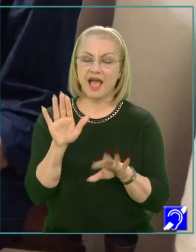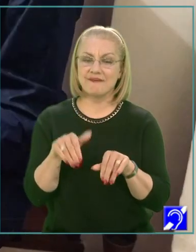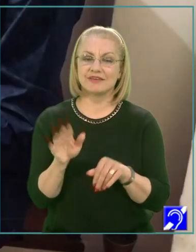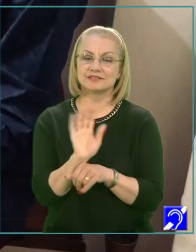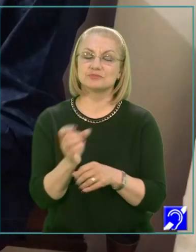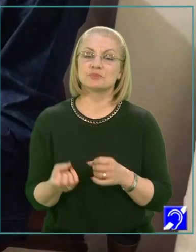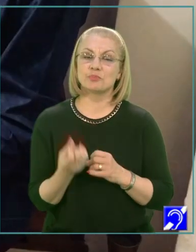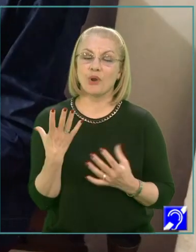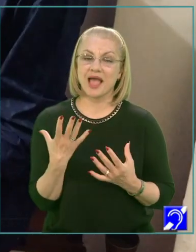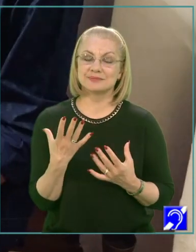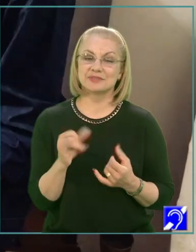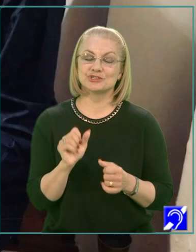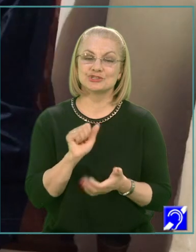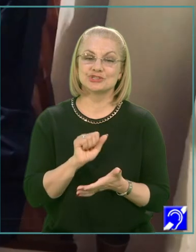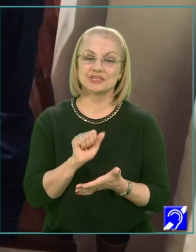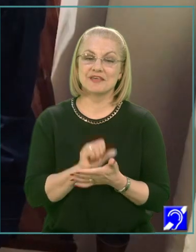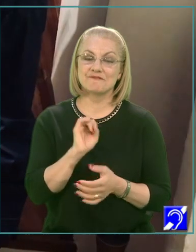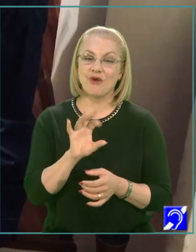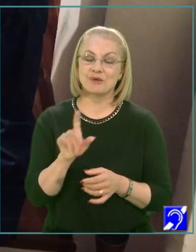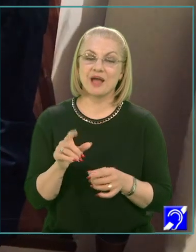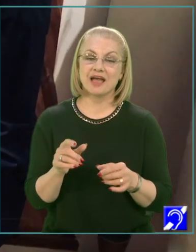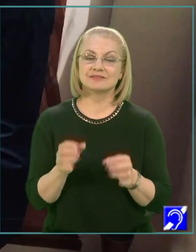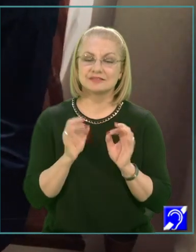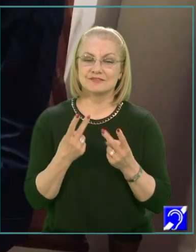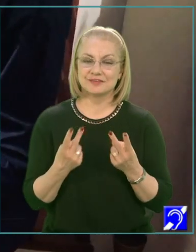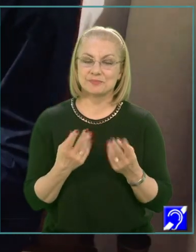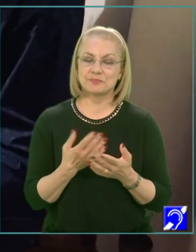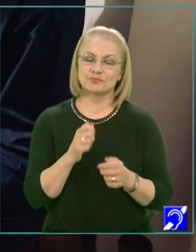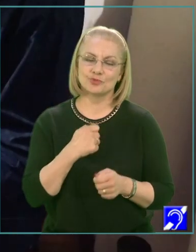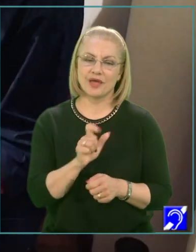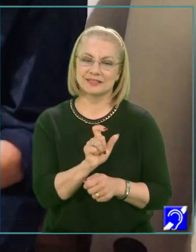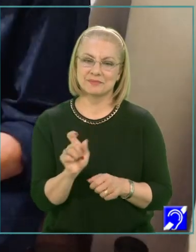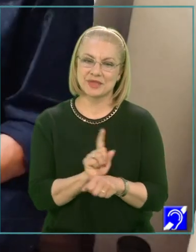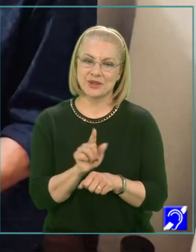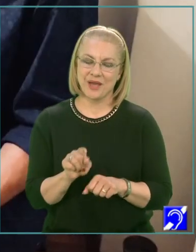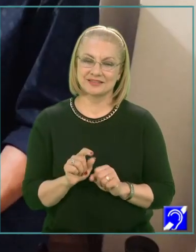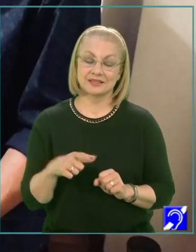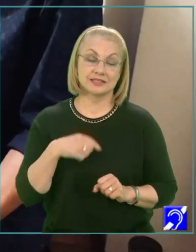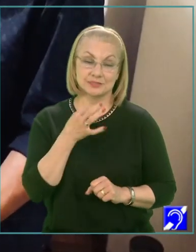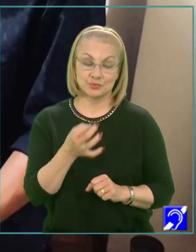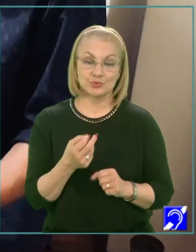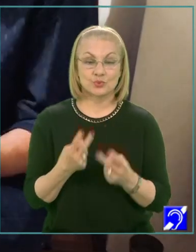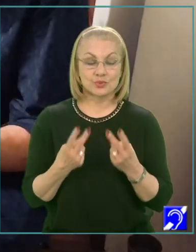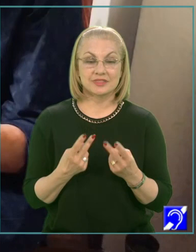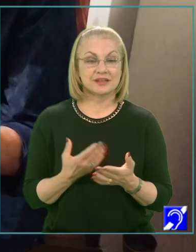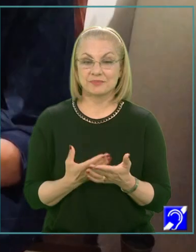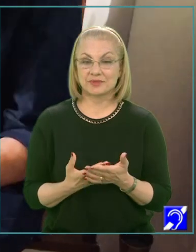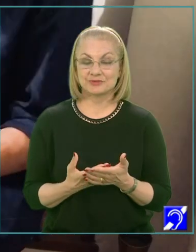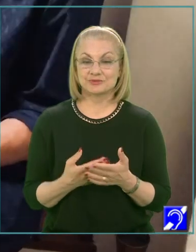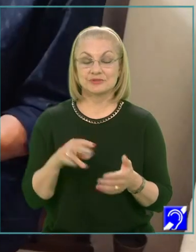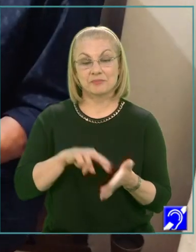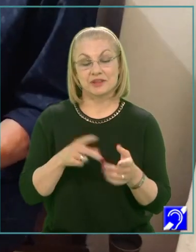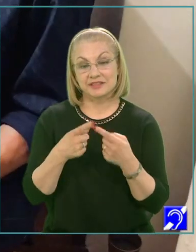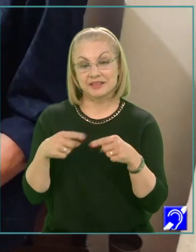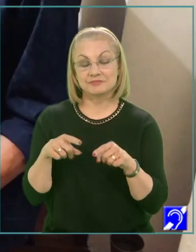proaspete și emisiuni cu informații utile în tot acest interval de timp. Spun utile pentru că vă